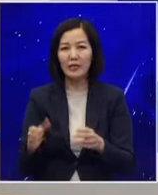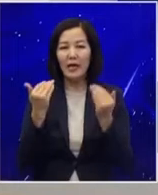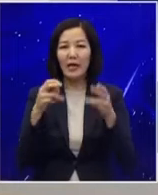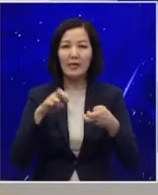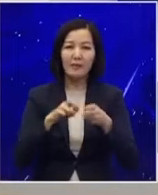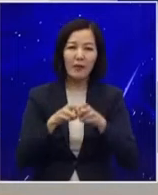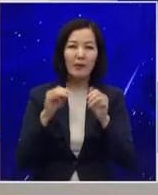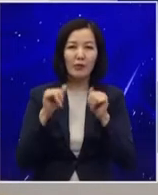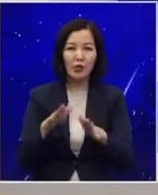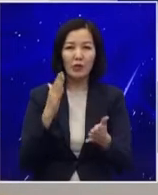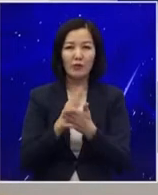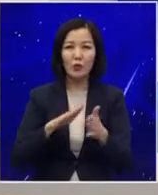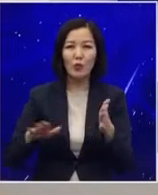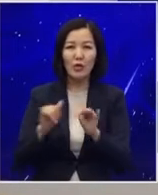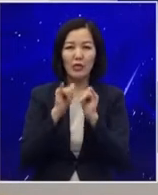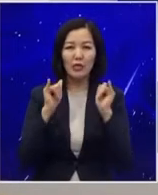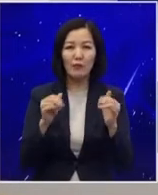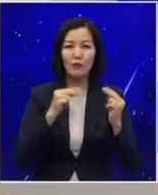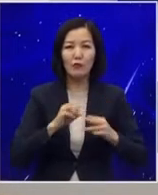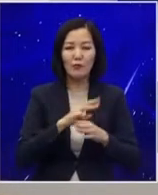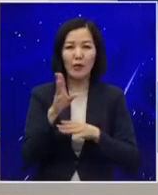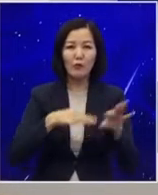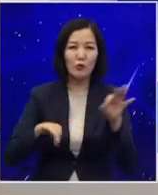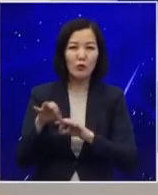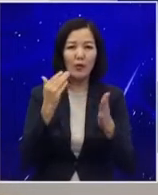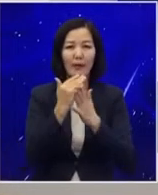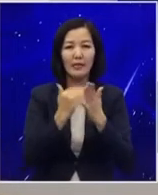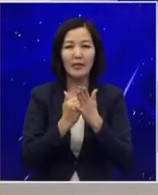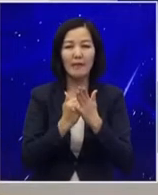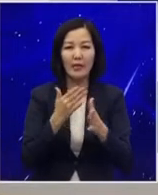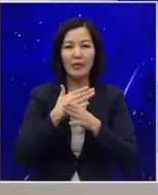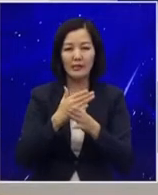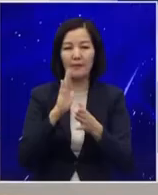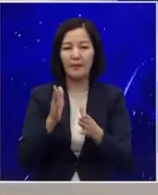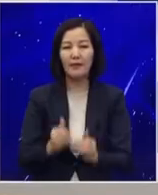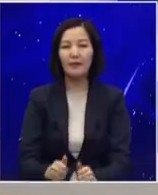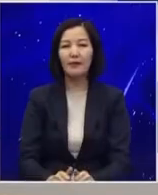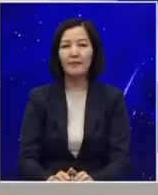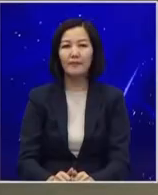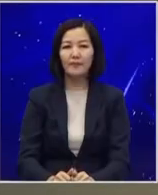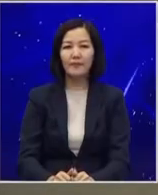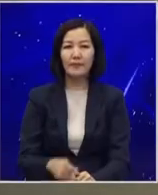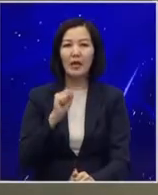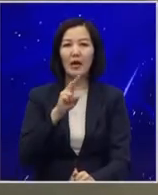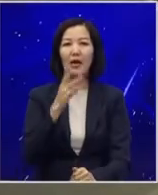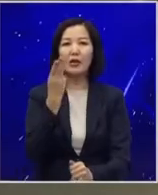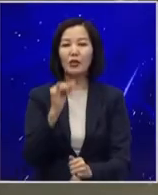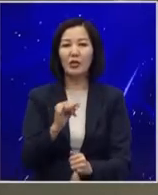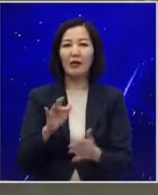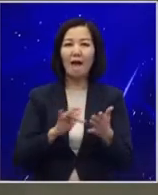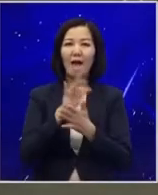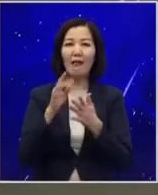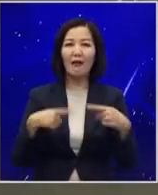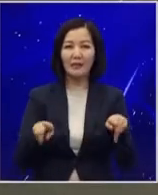мәселеде шешіліп жатыр. Өңірлерді дамыту, жұмыспен қамтудың жол картасы бағдарламалары сеп. Ақши қазір қалаға